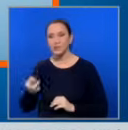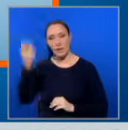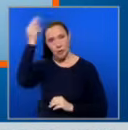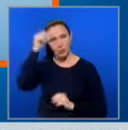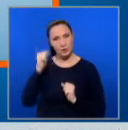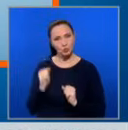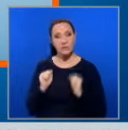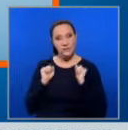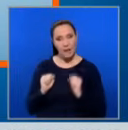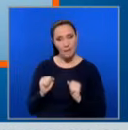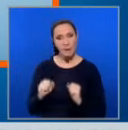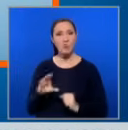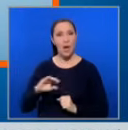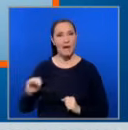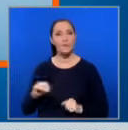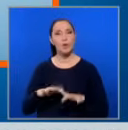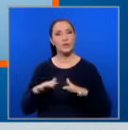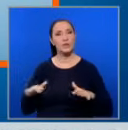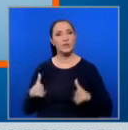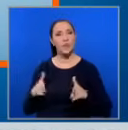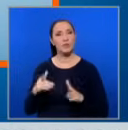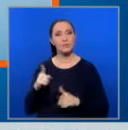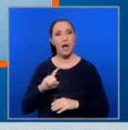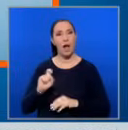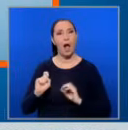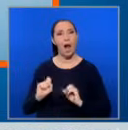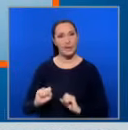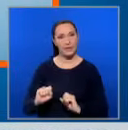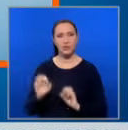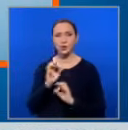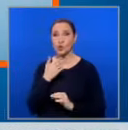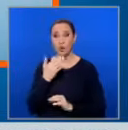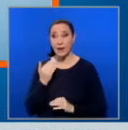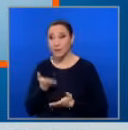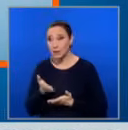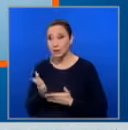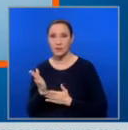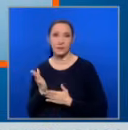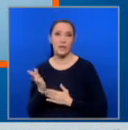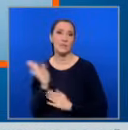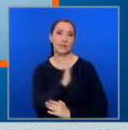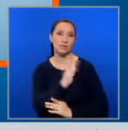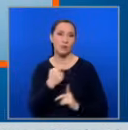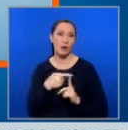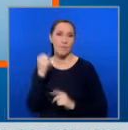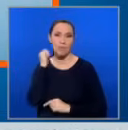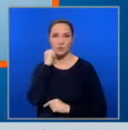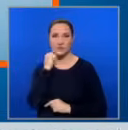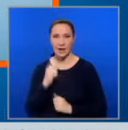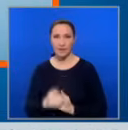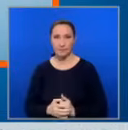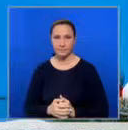да стои стабилно на евроатлантическия си път и това е гаранцията, че никога няма да потегли на изток към Москва.